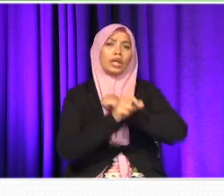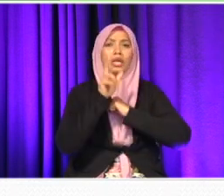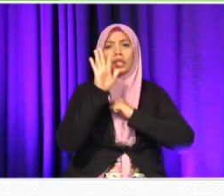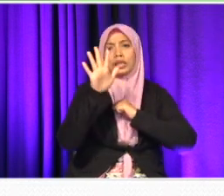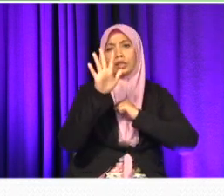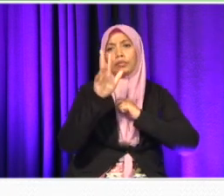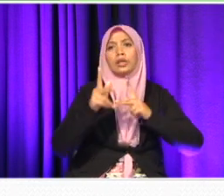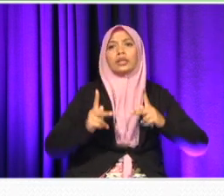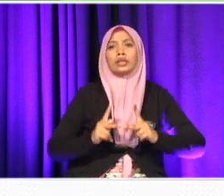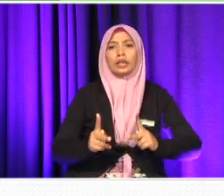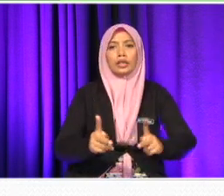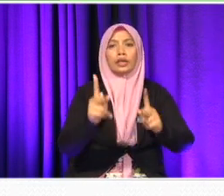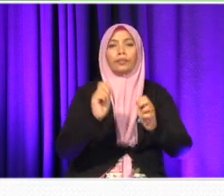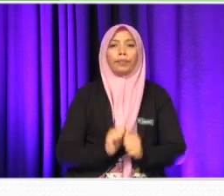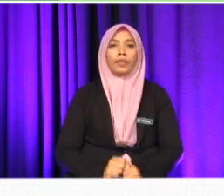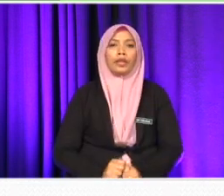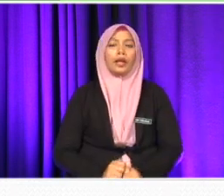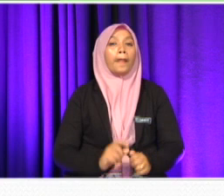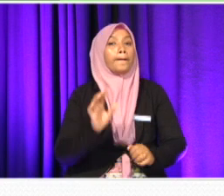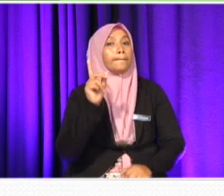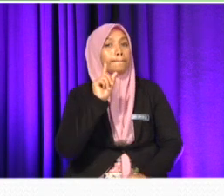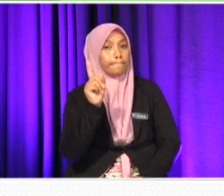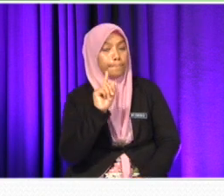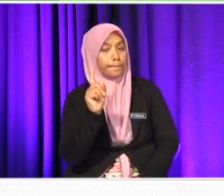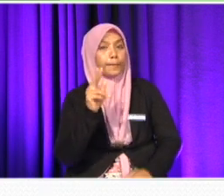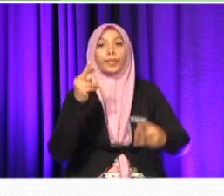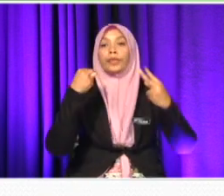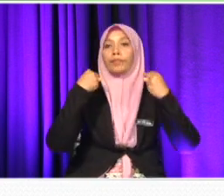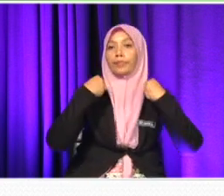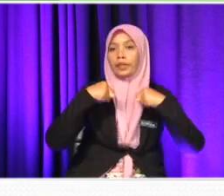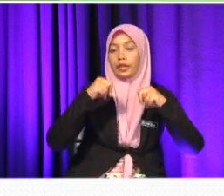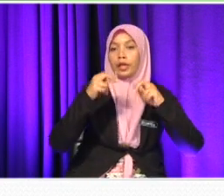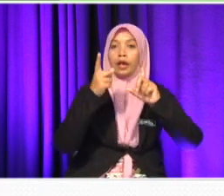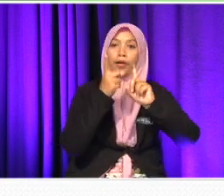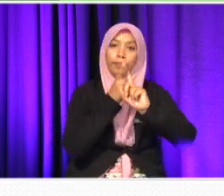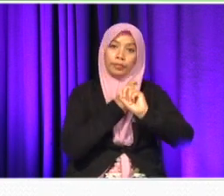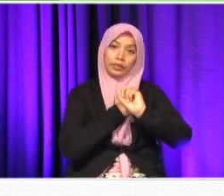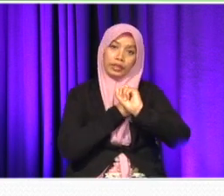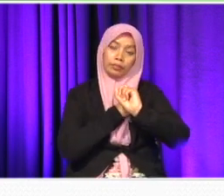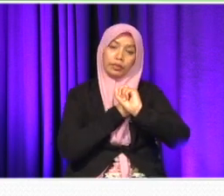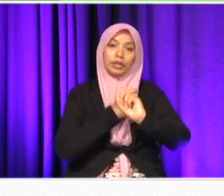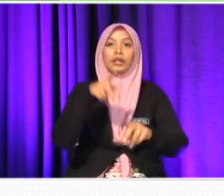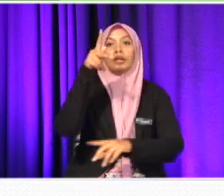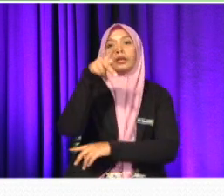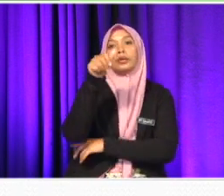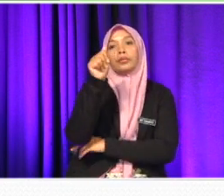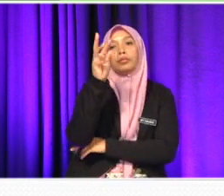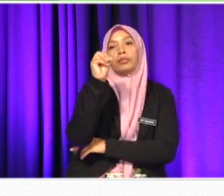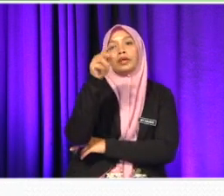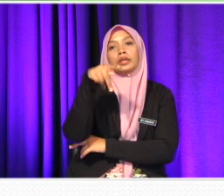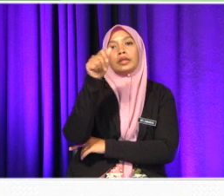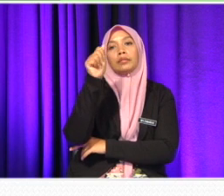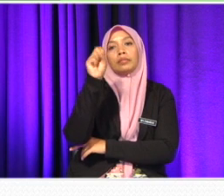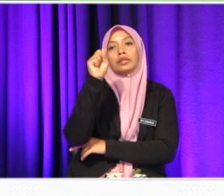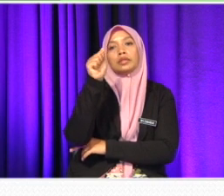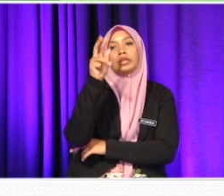secara kebiasaannya lah dalam mana-mana organisi perniagaan PSI yang pertama pampasan ada dapat pompasan biasanya pompa